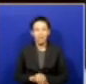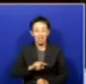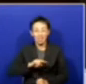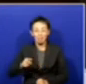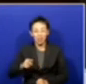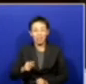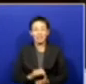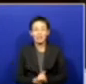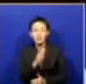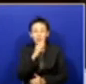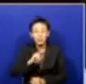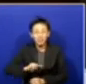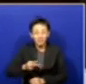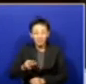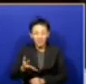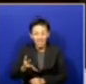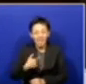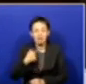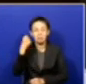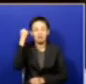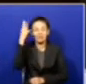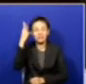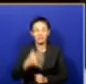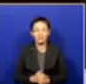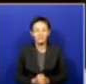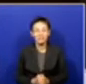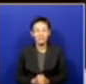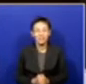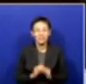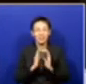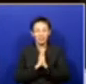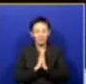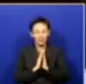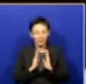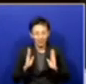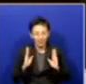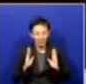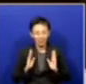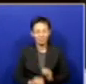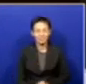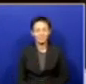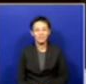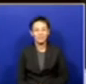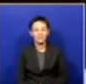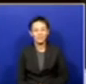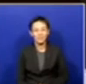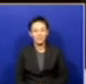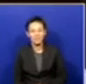ถ้าไม่แปลแล้วจะไม่เข้าใจขอบคุณคุณมณพรนะครับต่อไปเชิญท่านผู้ช่ว